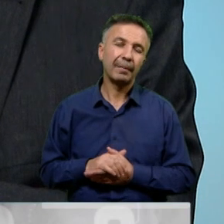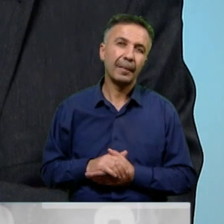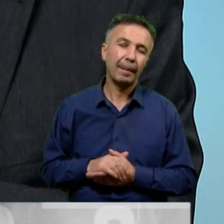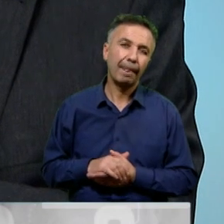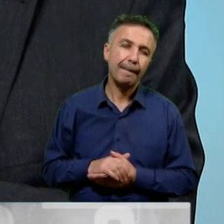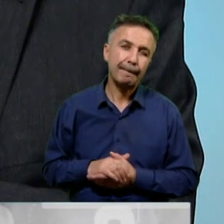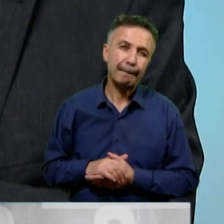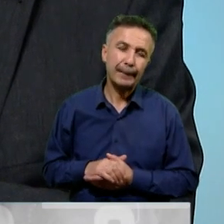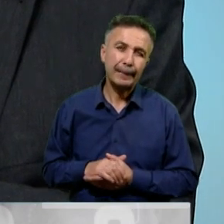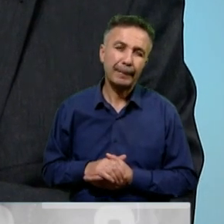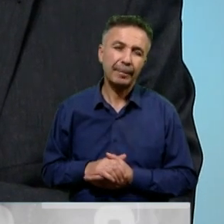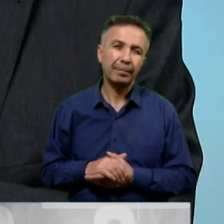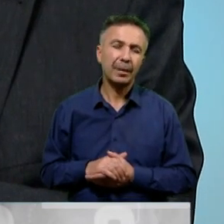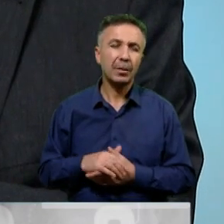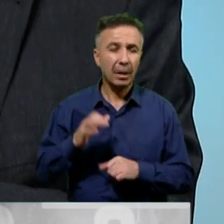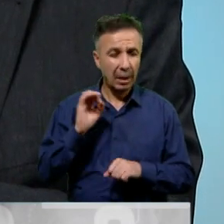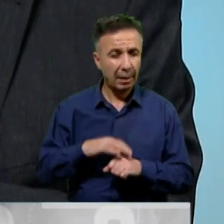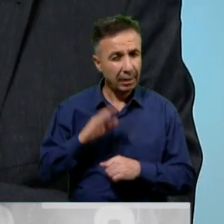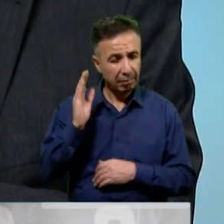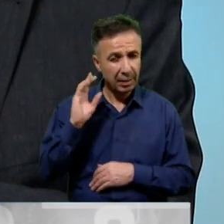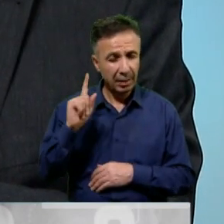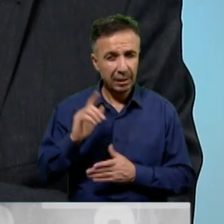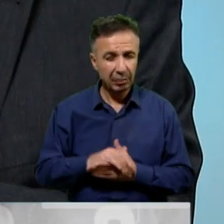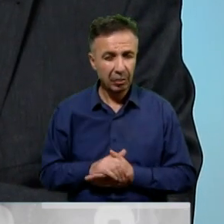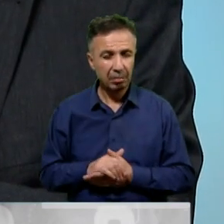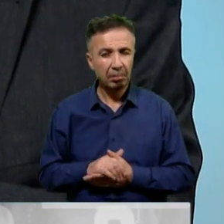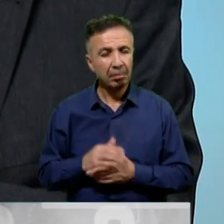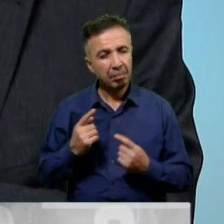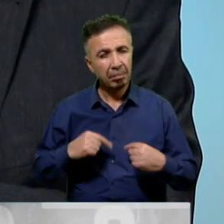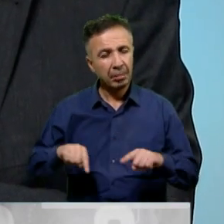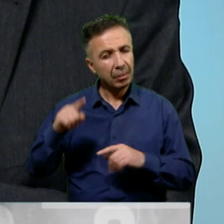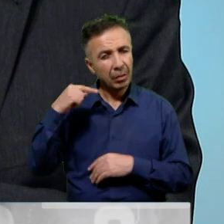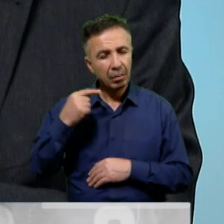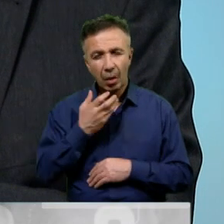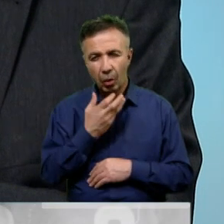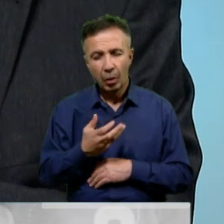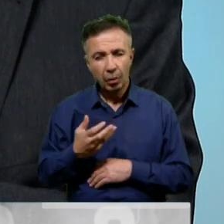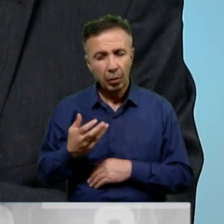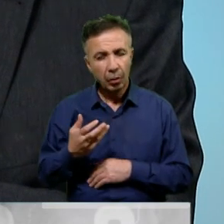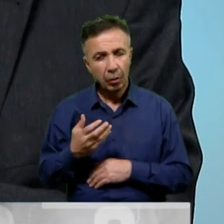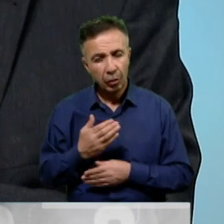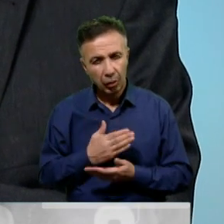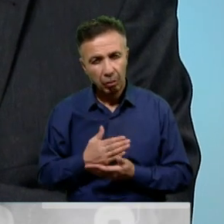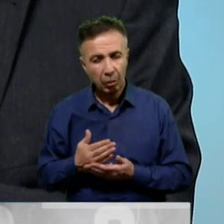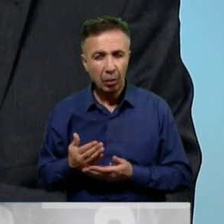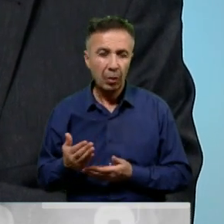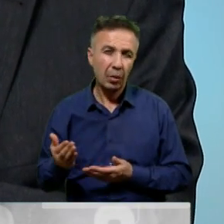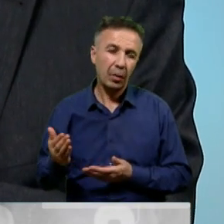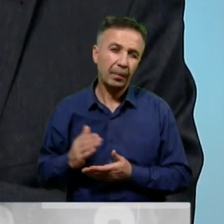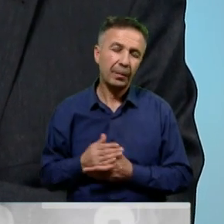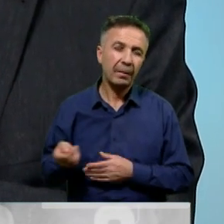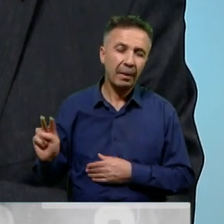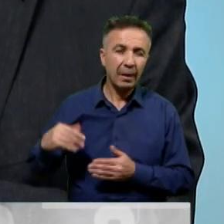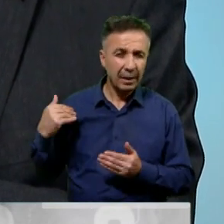Hmm. Bir görüşe göre hemen gitmeli ama bizim kanaatımız ömür boyu vefata kadar da bu tehir